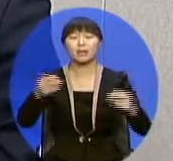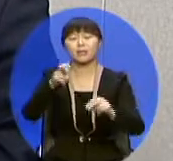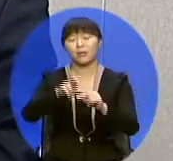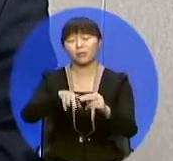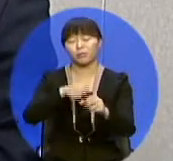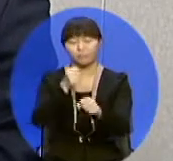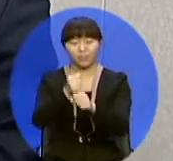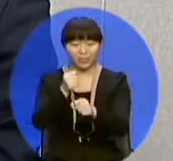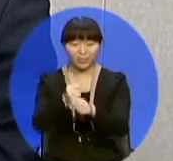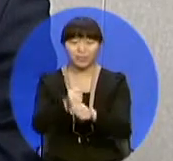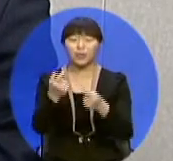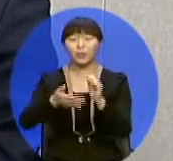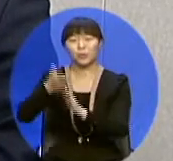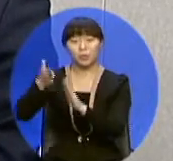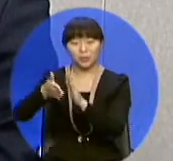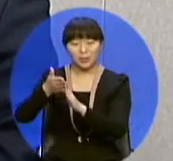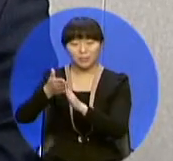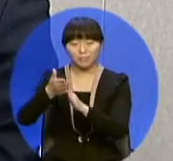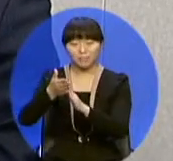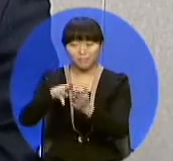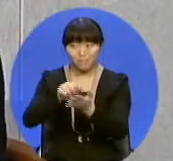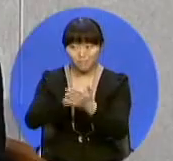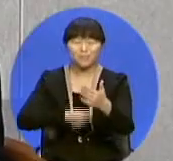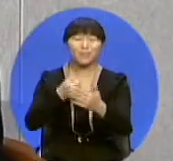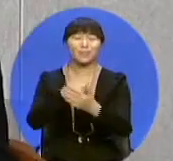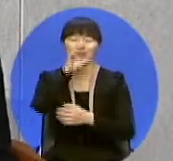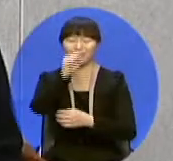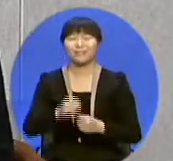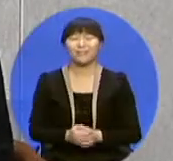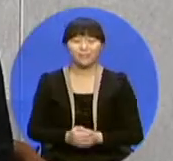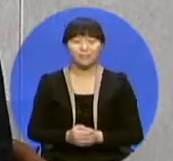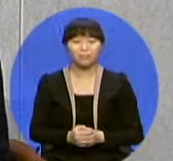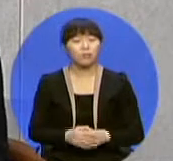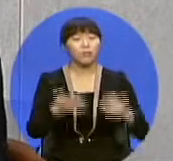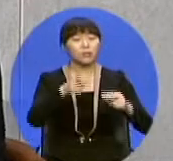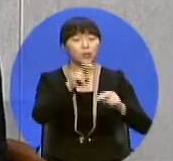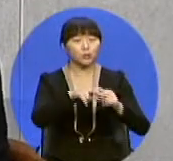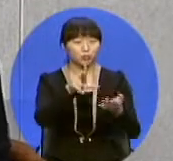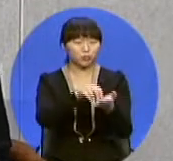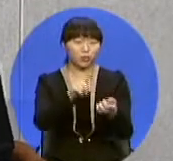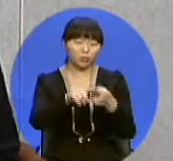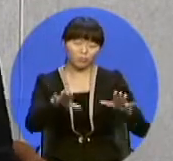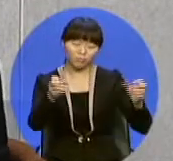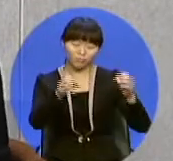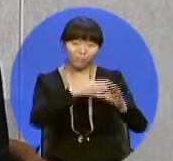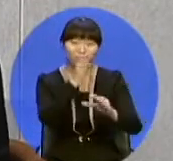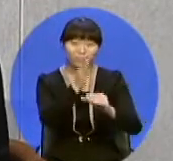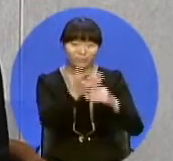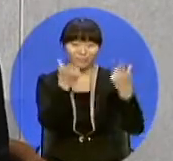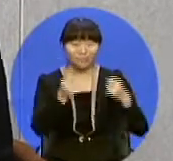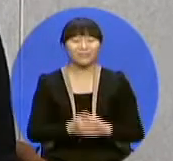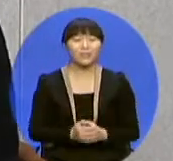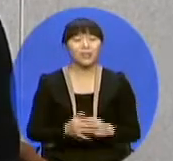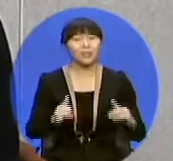만들어가는 네. 그런 도시로서 자리매김돼서 참 기분이 좋습니다. 네, 일자리 문제를 이렇게 얘기를 해보고 있는데요.